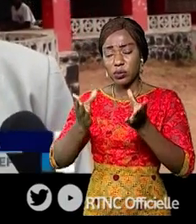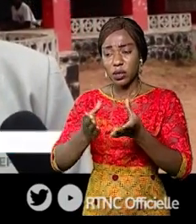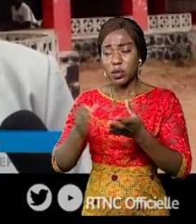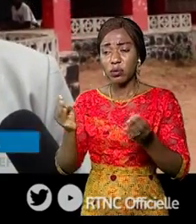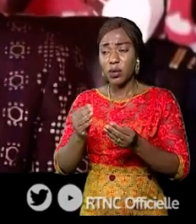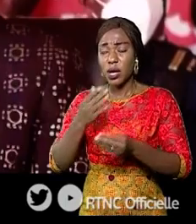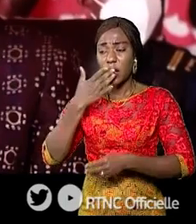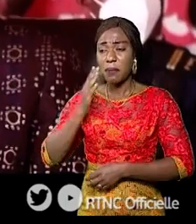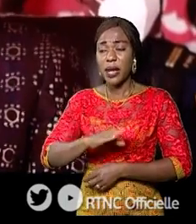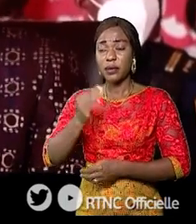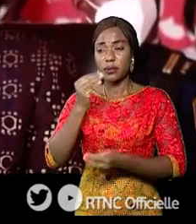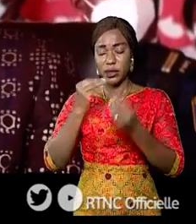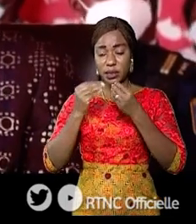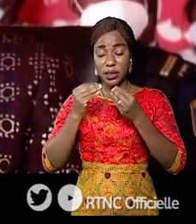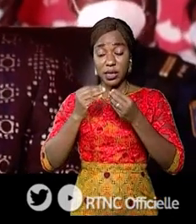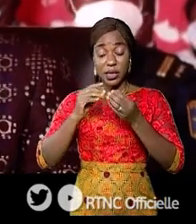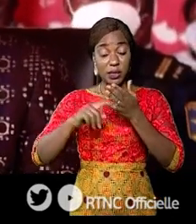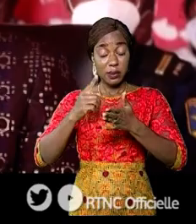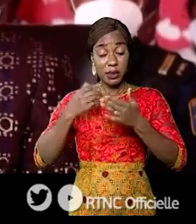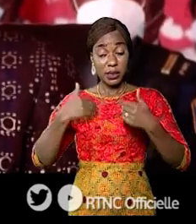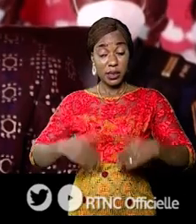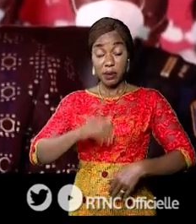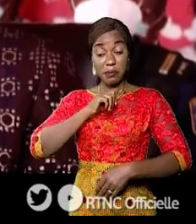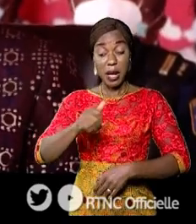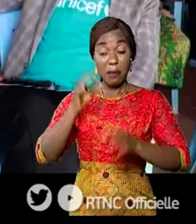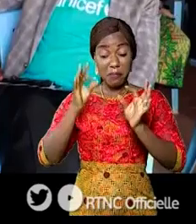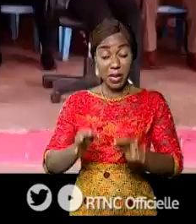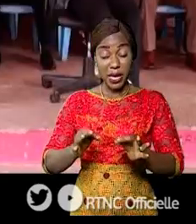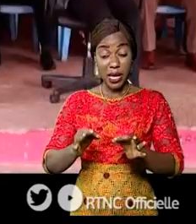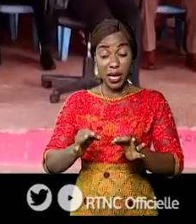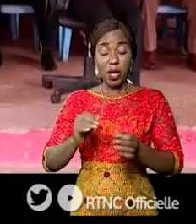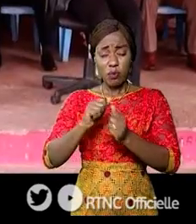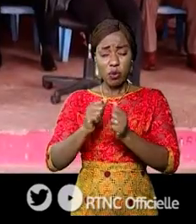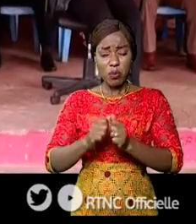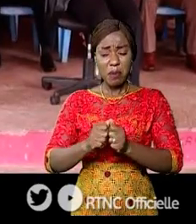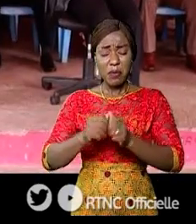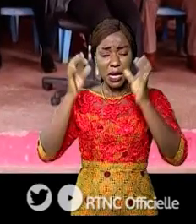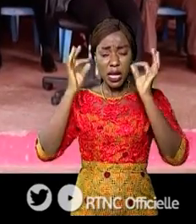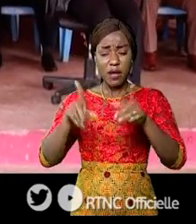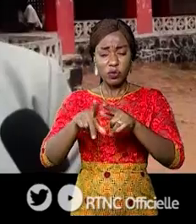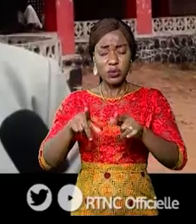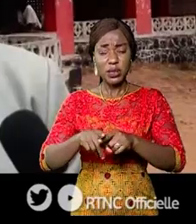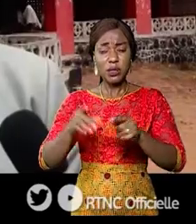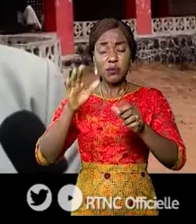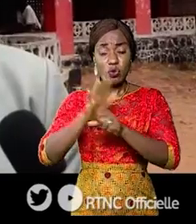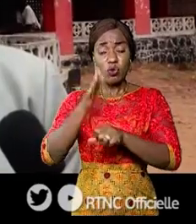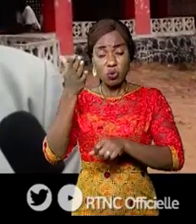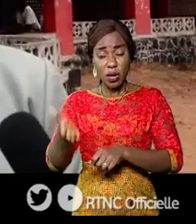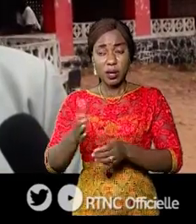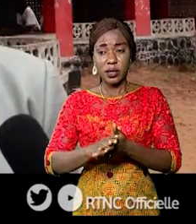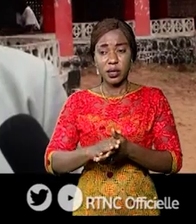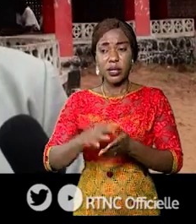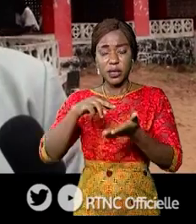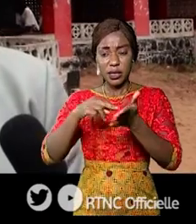est un problème, pas de la santé, mais un problème multisectoriel. Le paquet qui est mis en place est un